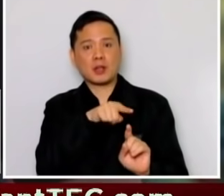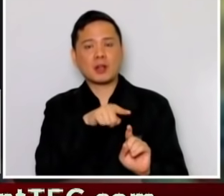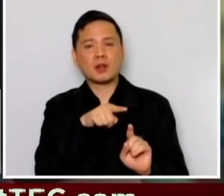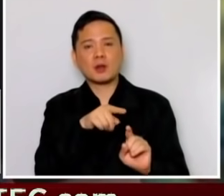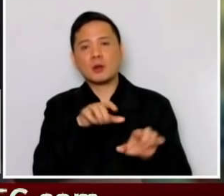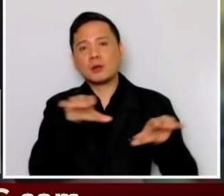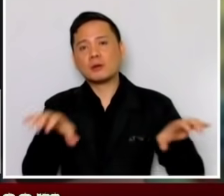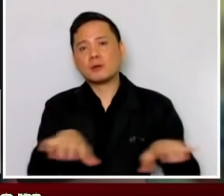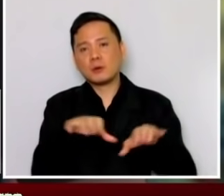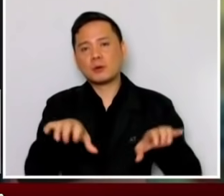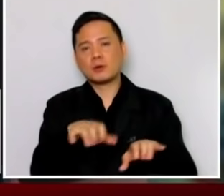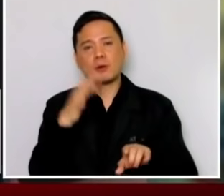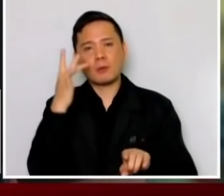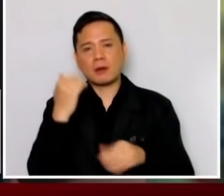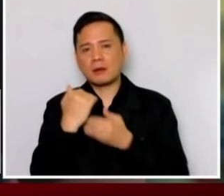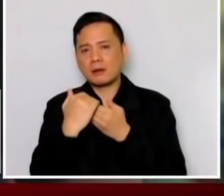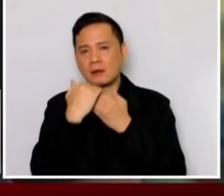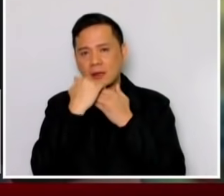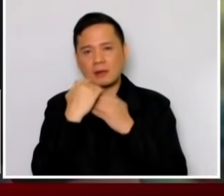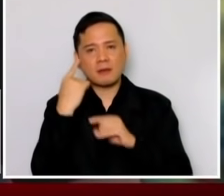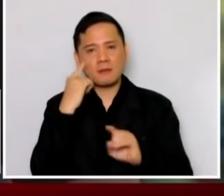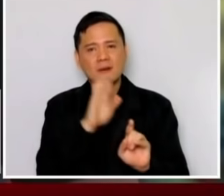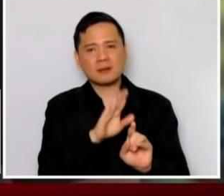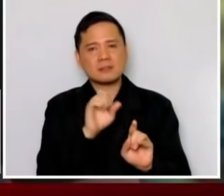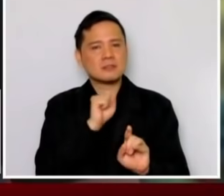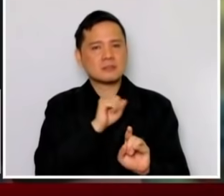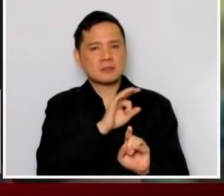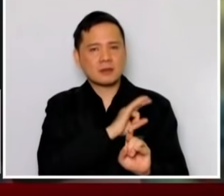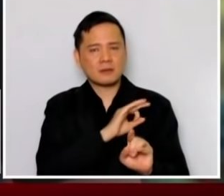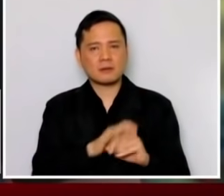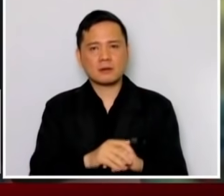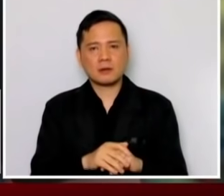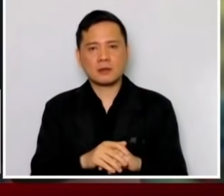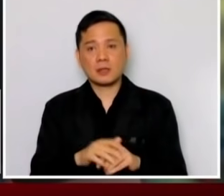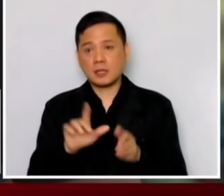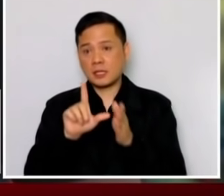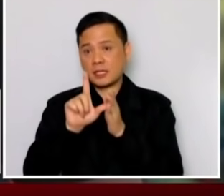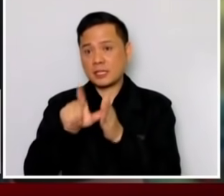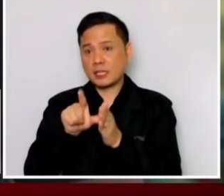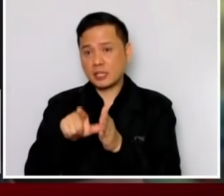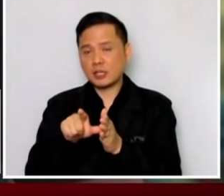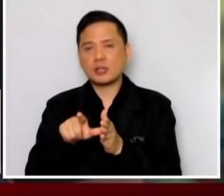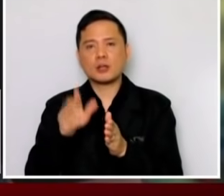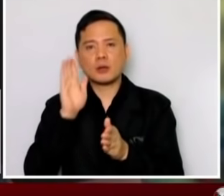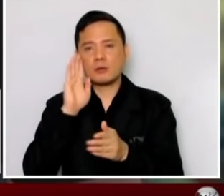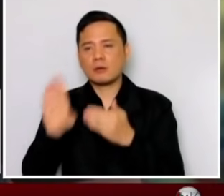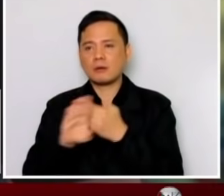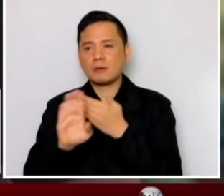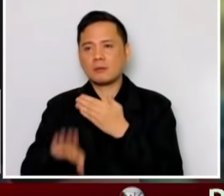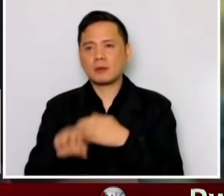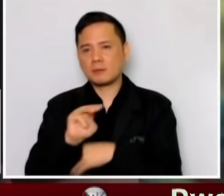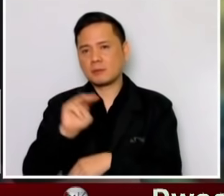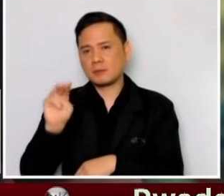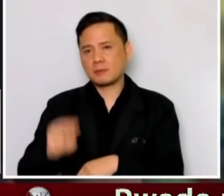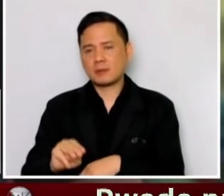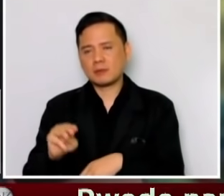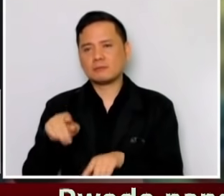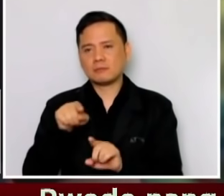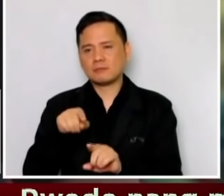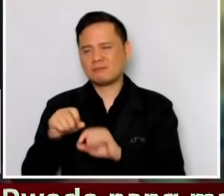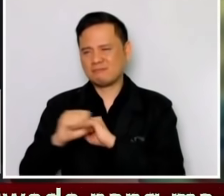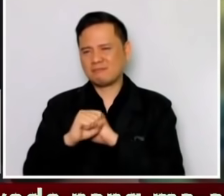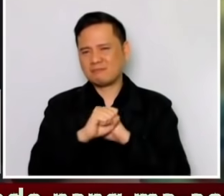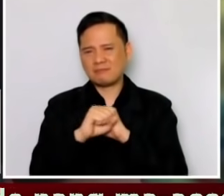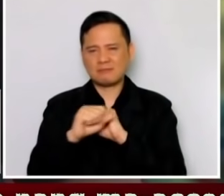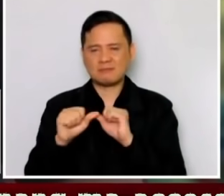staff. Pero ayon sa pangalawang pangulo, babalik siya sa syudad kapag panahon na ng kampanya at dadaanin din daw niya sa Sipag